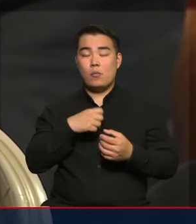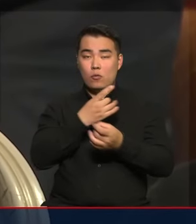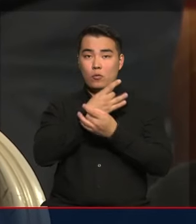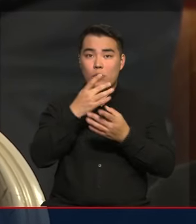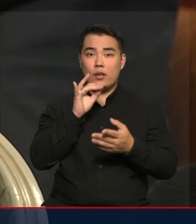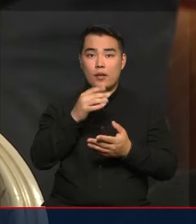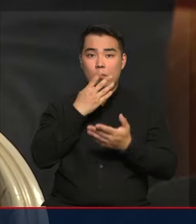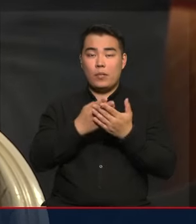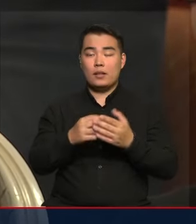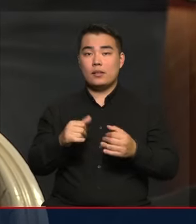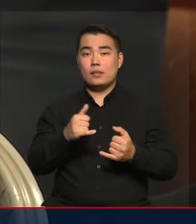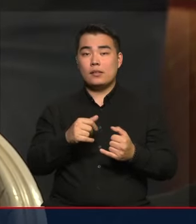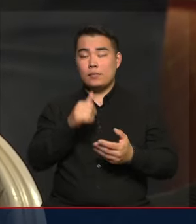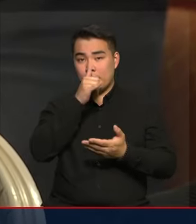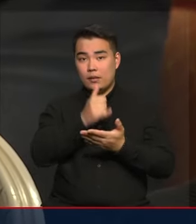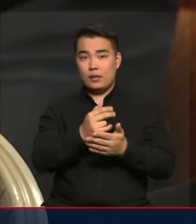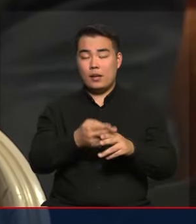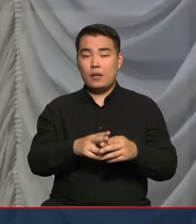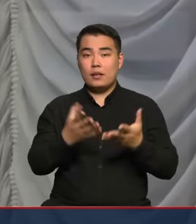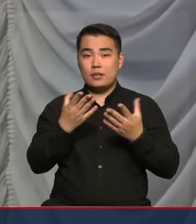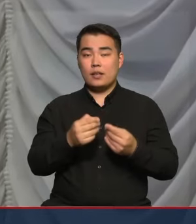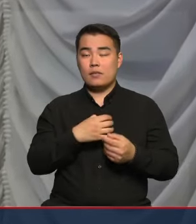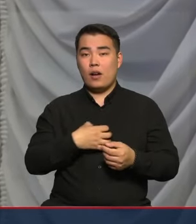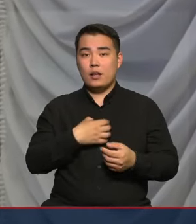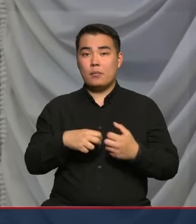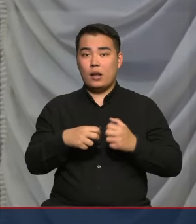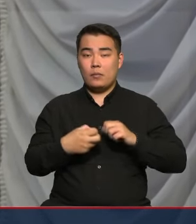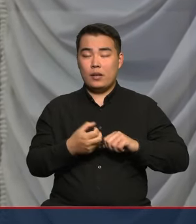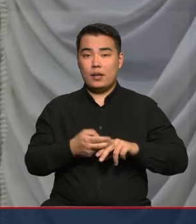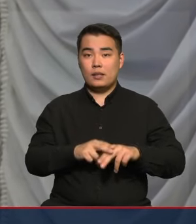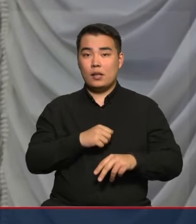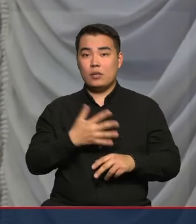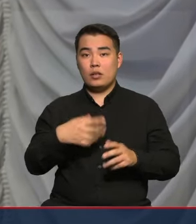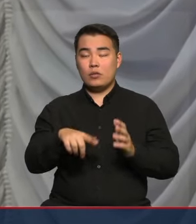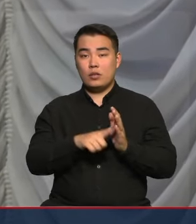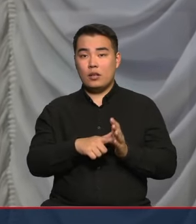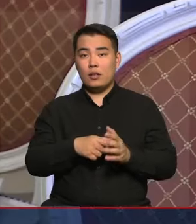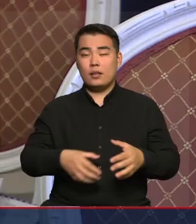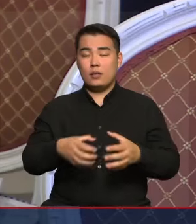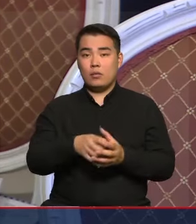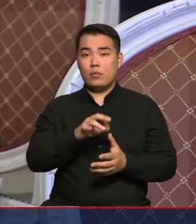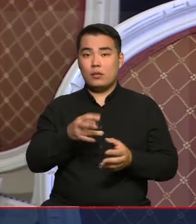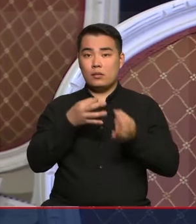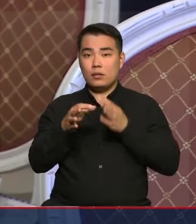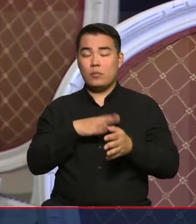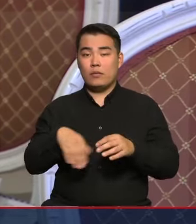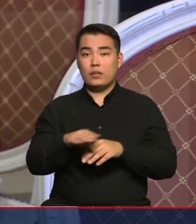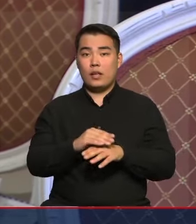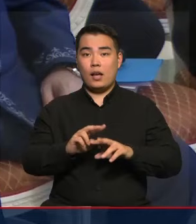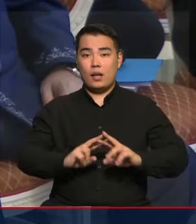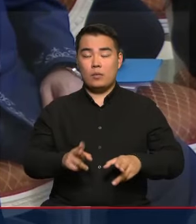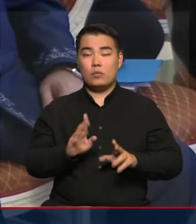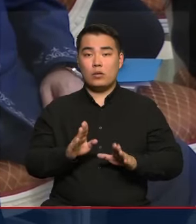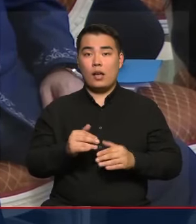және дінаралық қақтығыстарды болдырмау күн тәртібіндегі ең өзекті мәселе. Бұл тақырыпты 57 діни бірлестіктің өкілдері талқылады. Бәрінің мүддесі бір